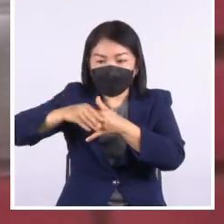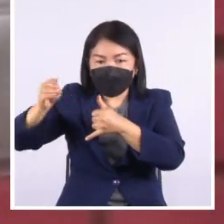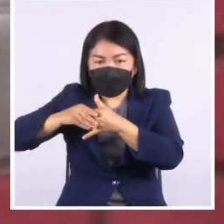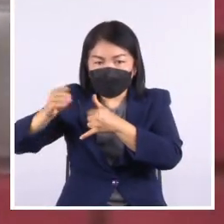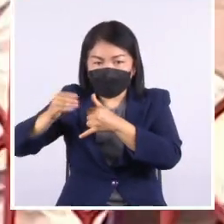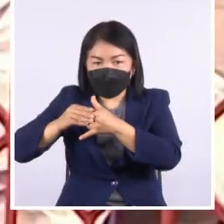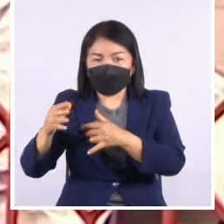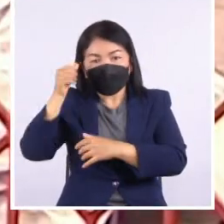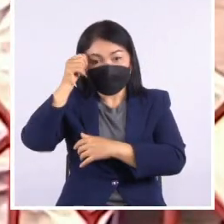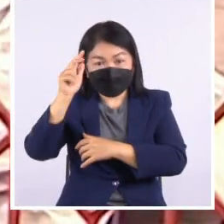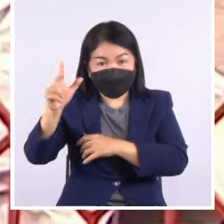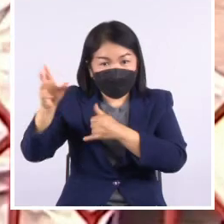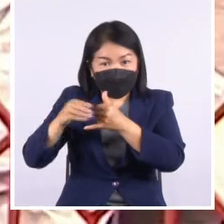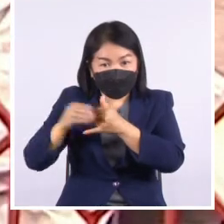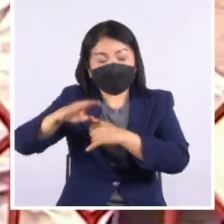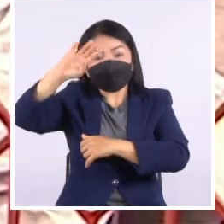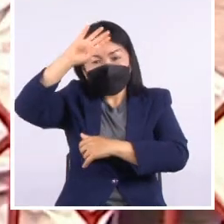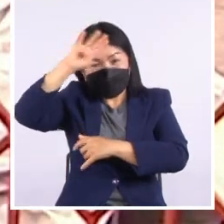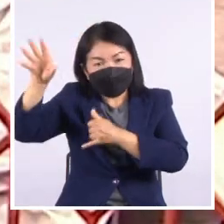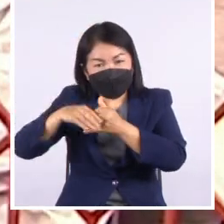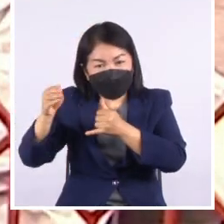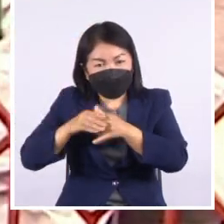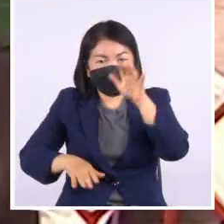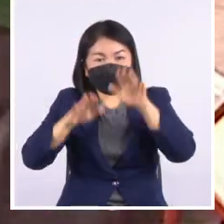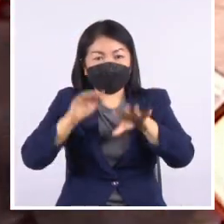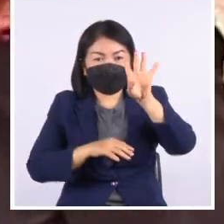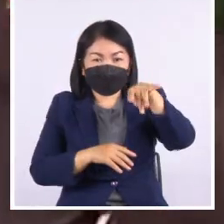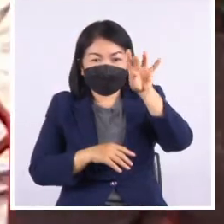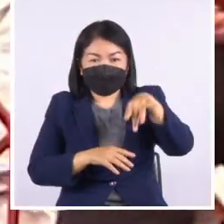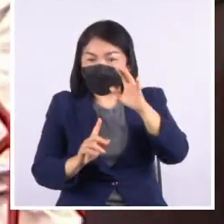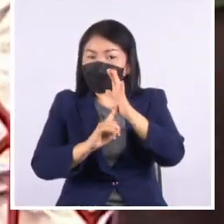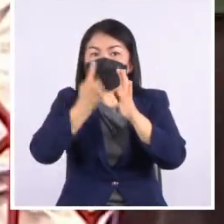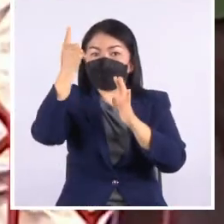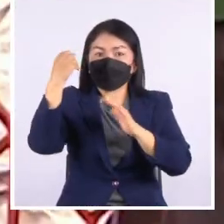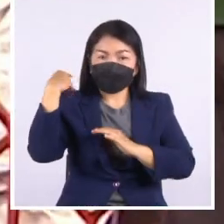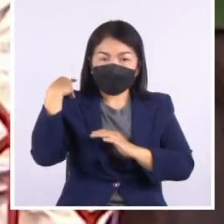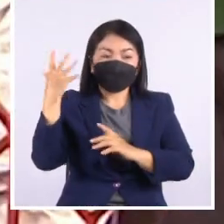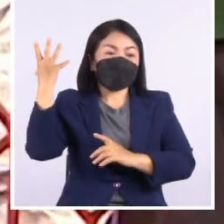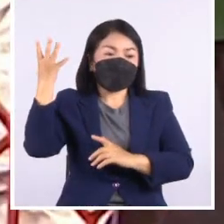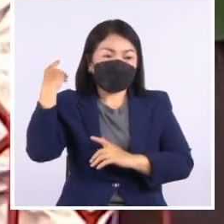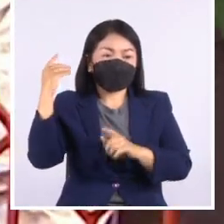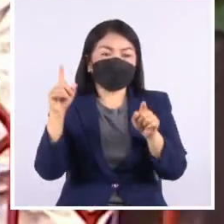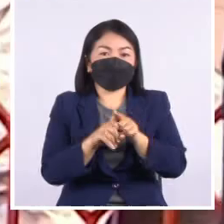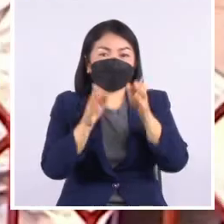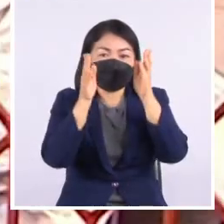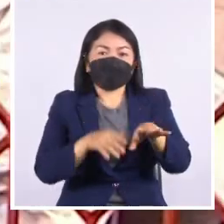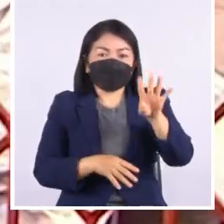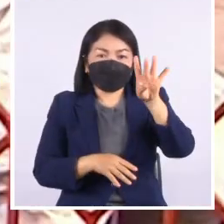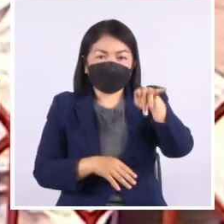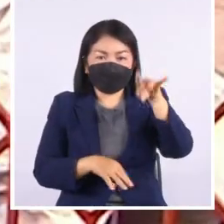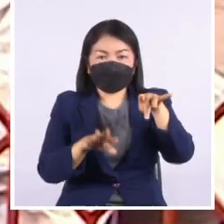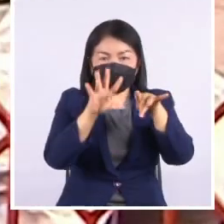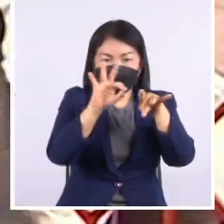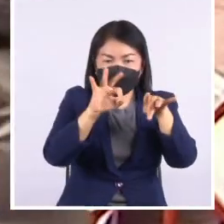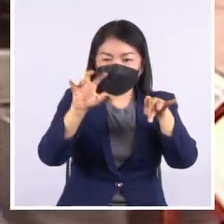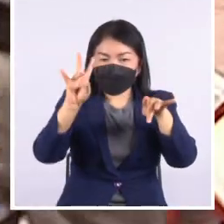อกัน3วันยอดผู้ป่วยรายวันเนี่ยทะลุกว่า 8,000 คนเป็นครั้งแรกเมื่อวานนี้ครับอยู่ที่ 8,970 ราย